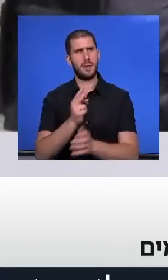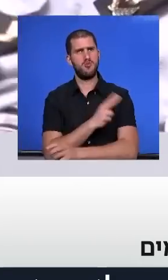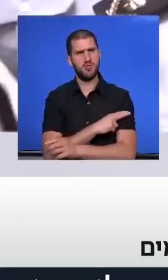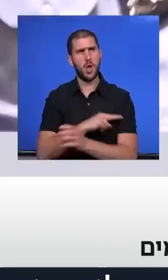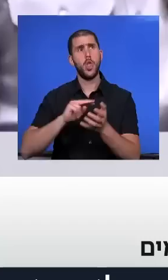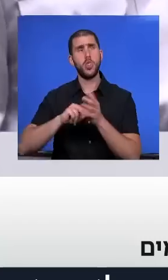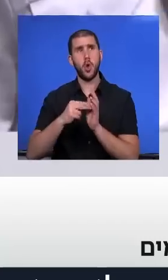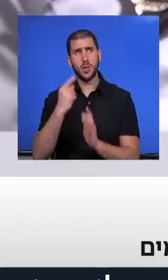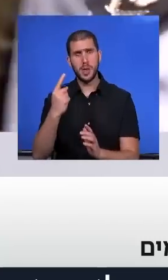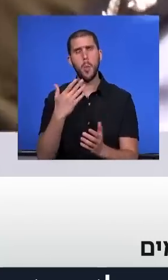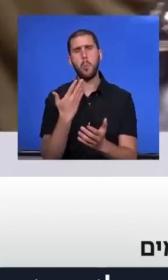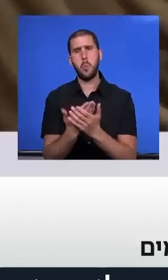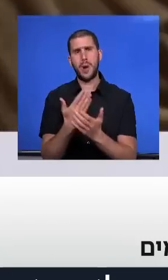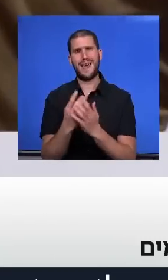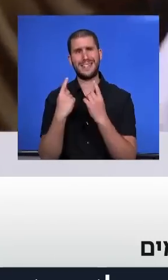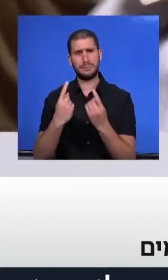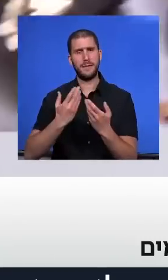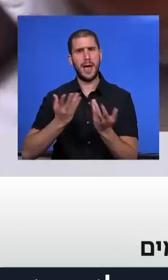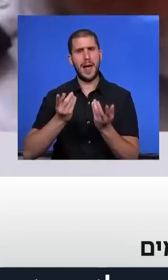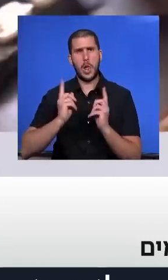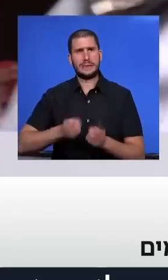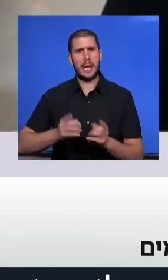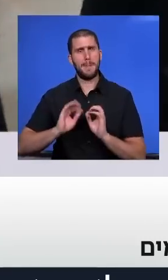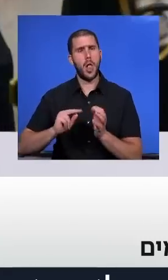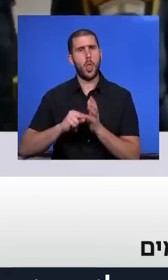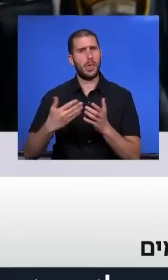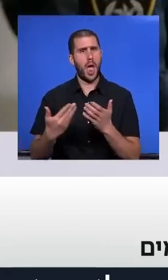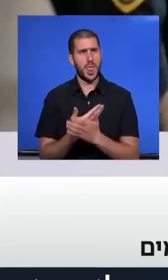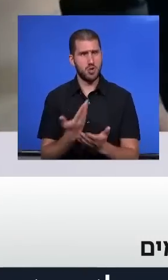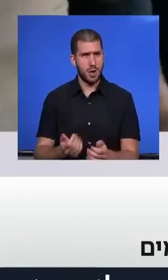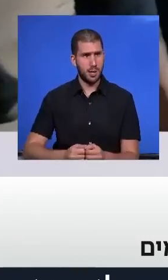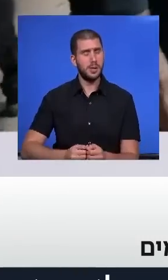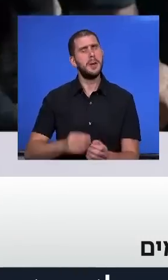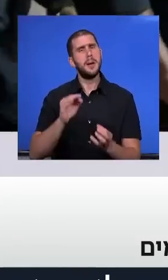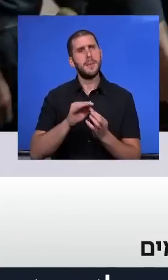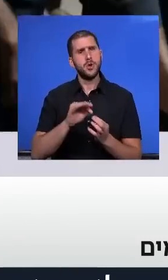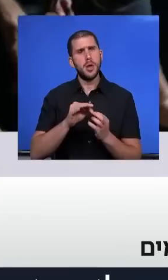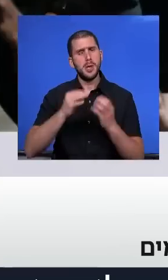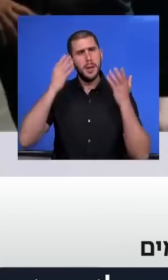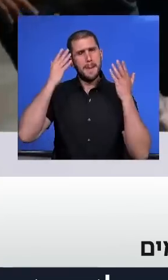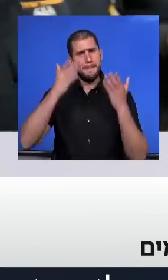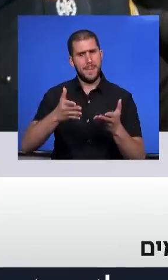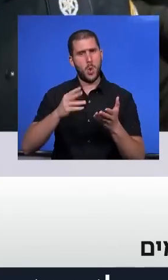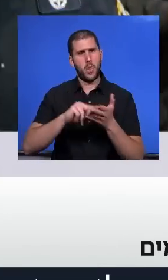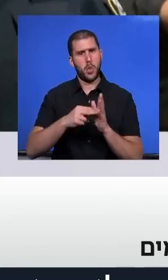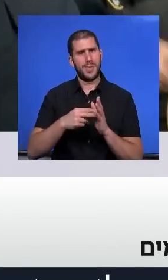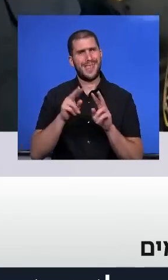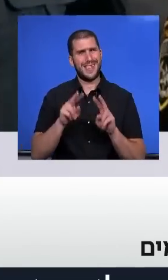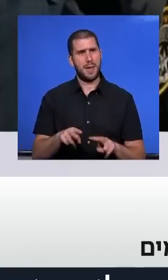הזו מוכיחה את עצמה ואין שום צורך בתוכנית חדשה, אלא פשוט במיקוד של התוכנית